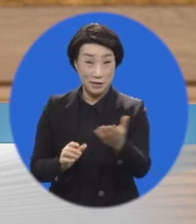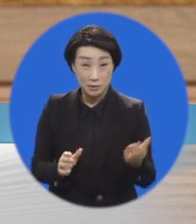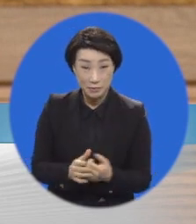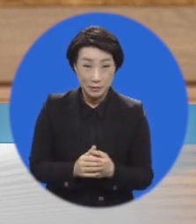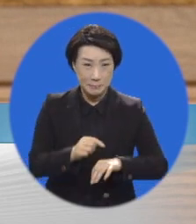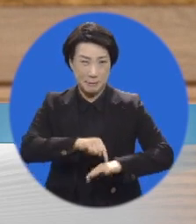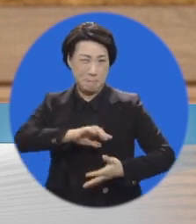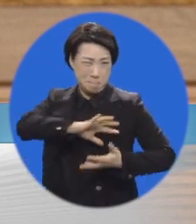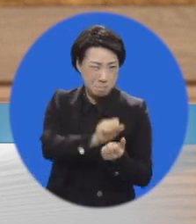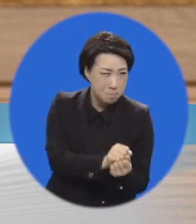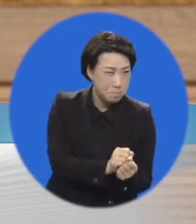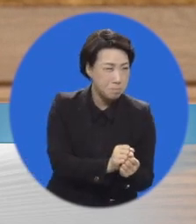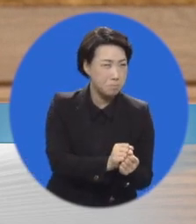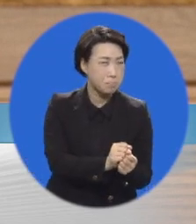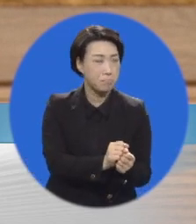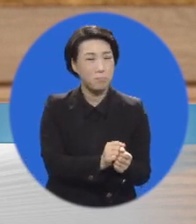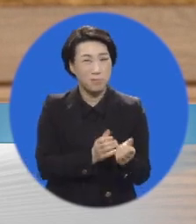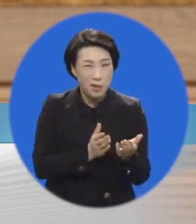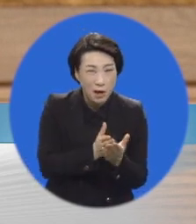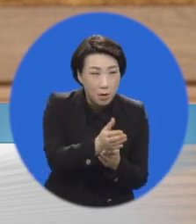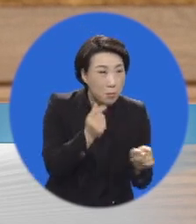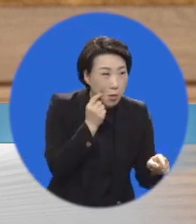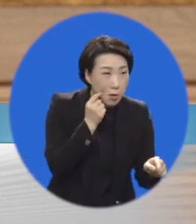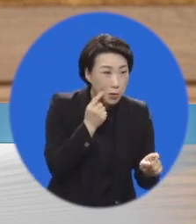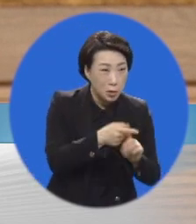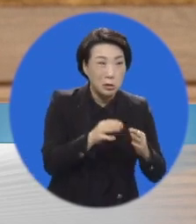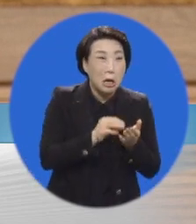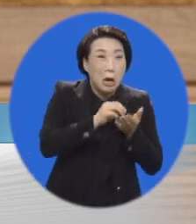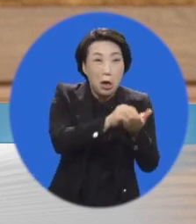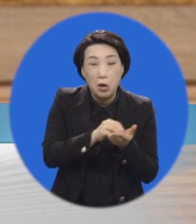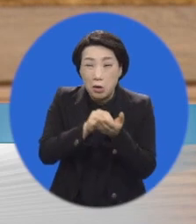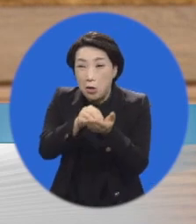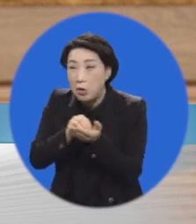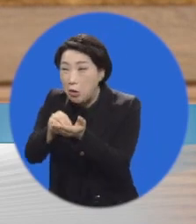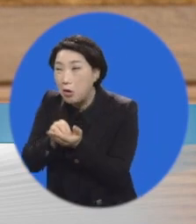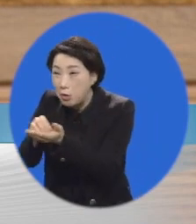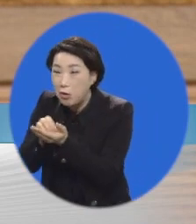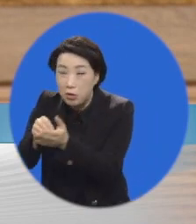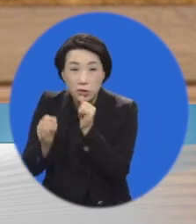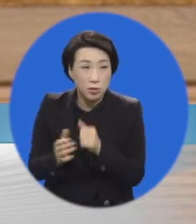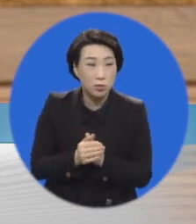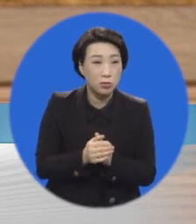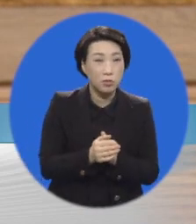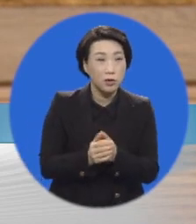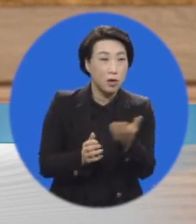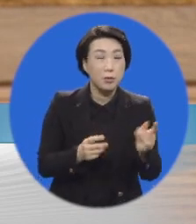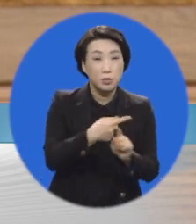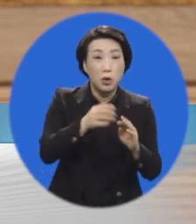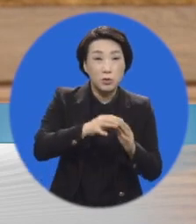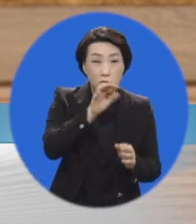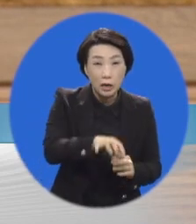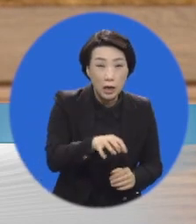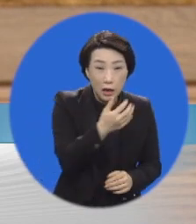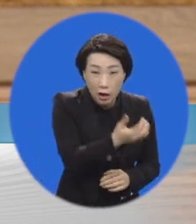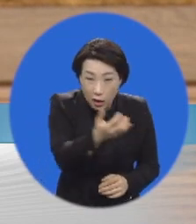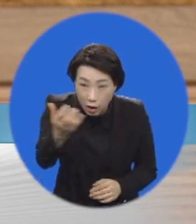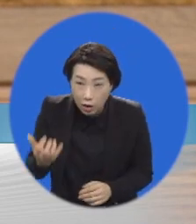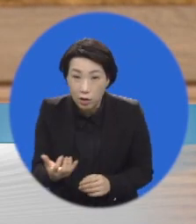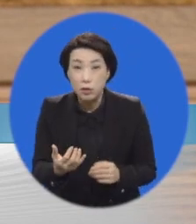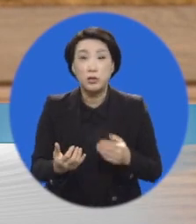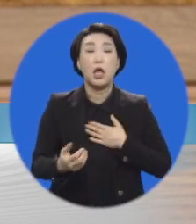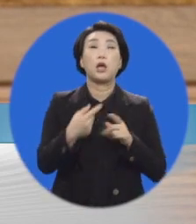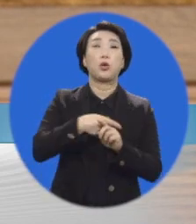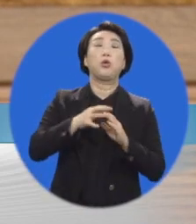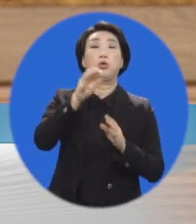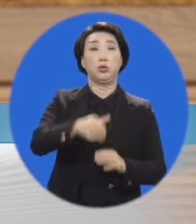맘 잡고 못 오는 사람 그저 이 교회 갔다 저 교회 갔다 해도 교회 자기 교회라고 하는